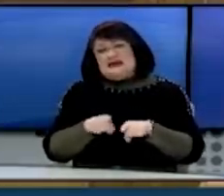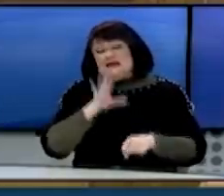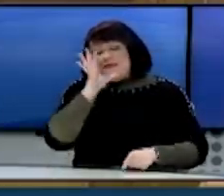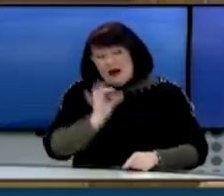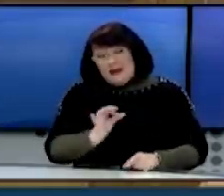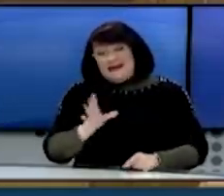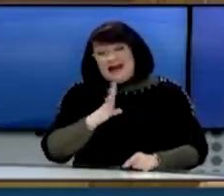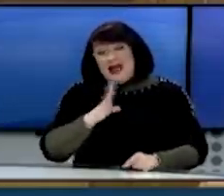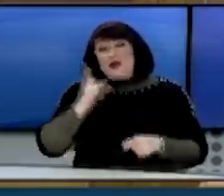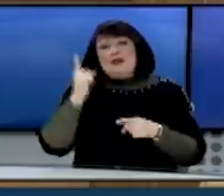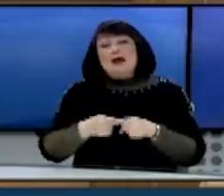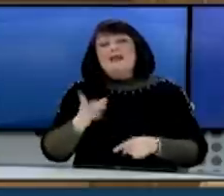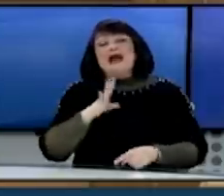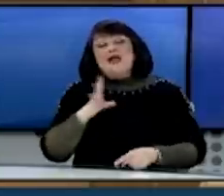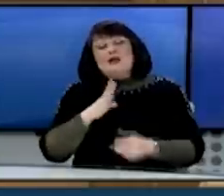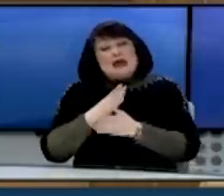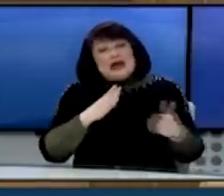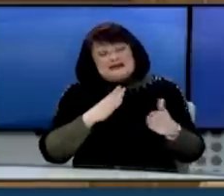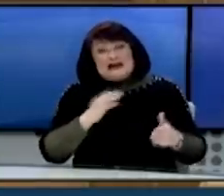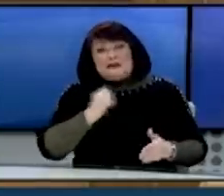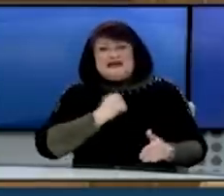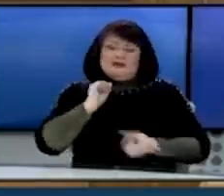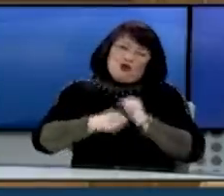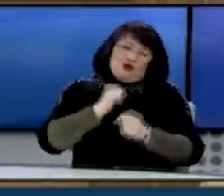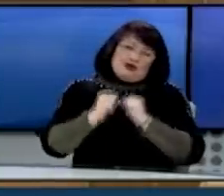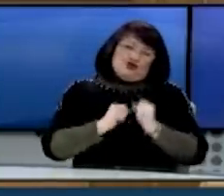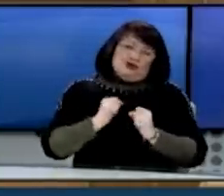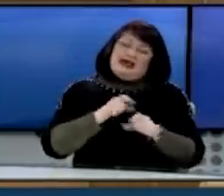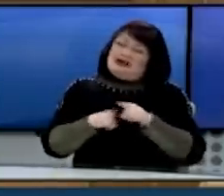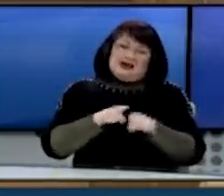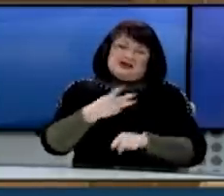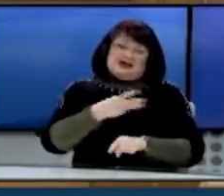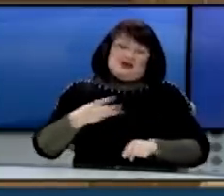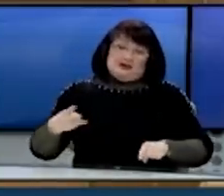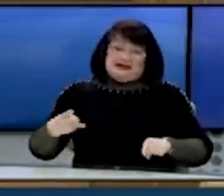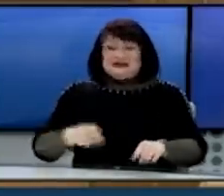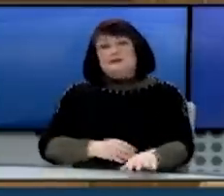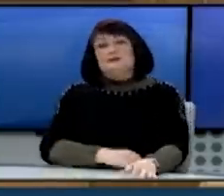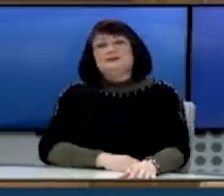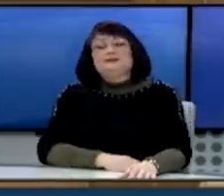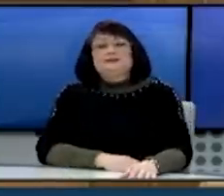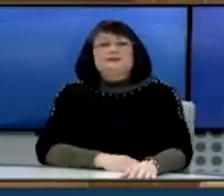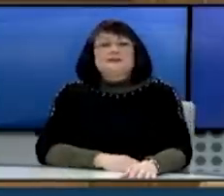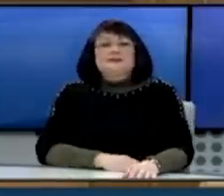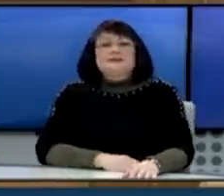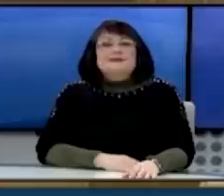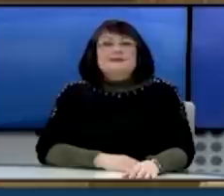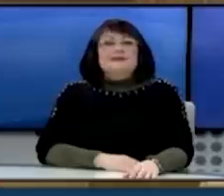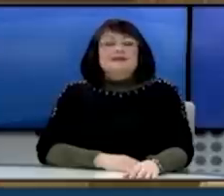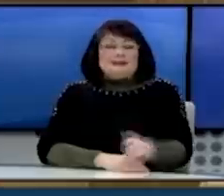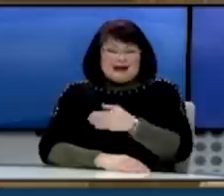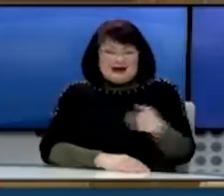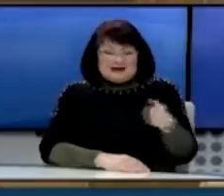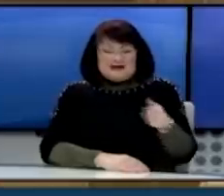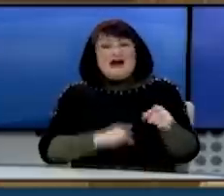γνήσια απλοί άνθρωποι του λαού, αγωνιστές, άνθρωποι της αριστεράς. Αφού μια τέτοια αριστερά δεν θα είχε